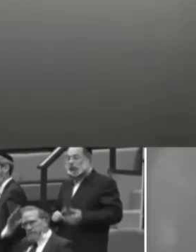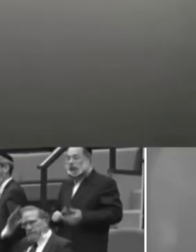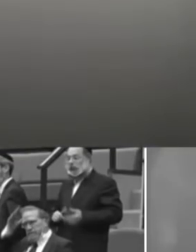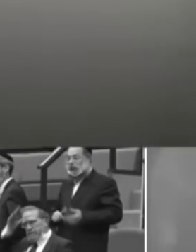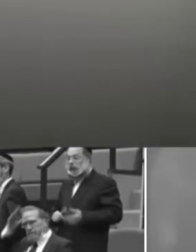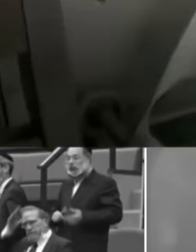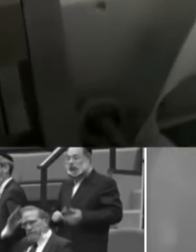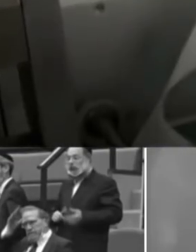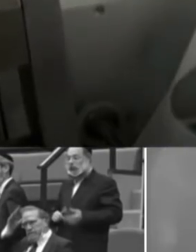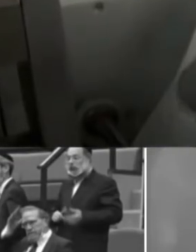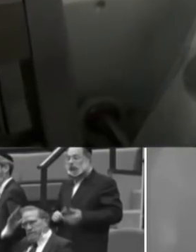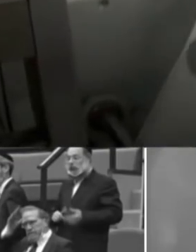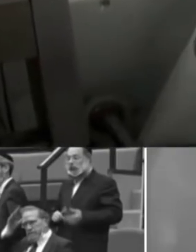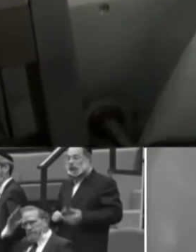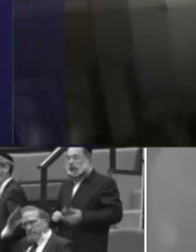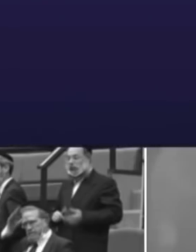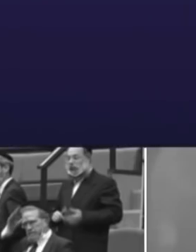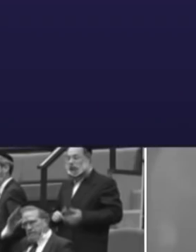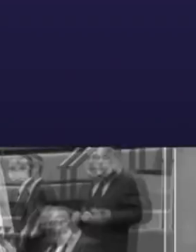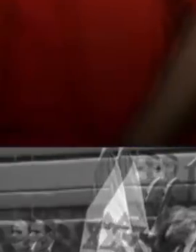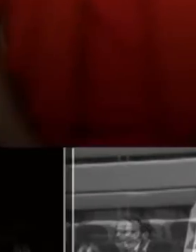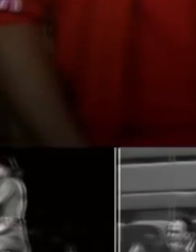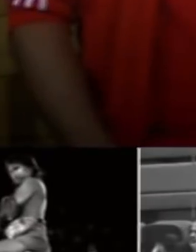pulled her out, put her down on her knees.